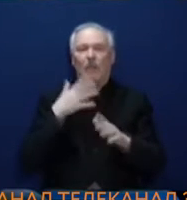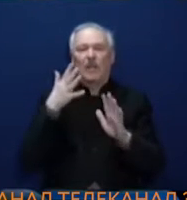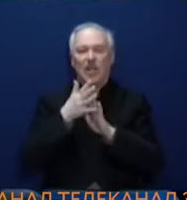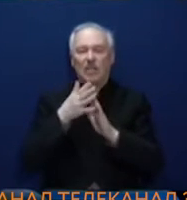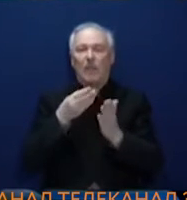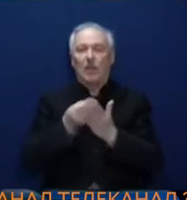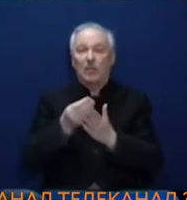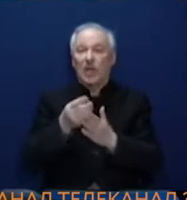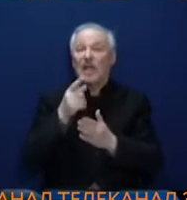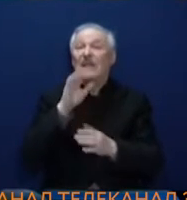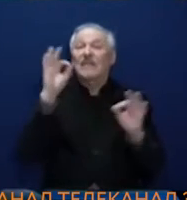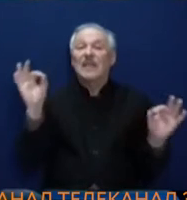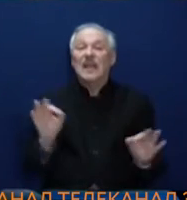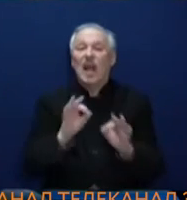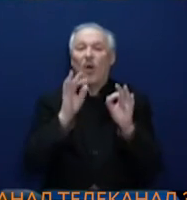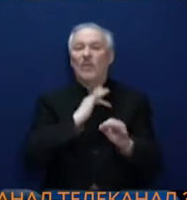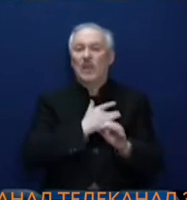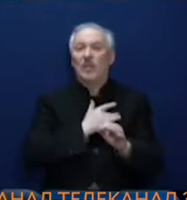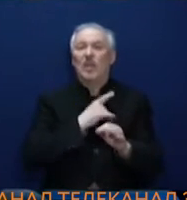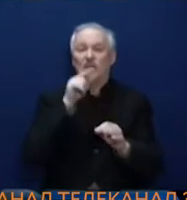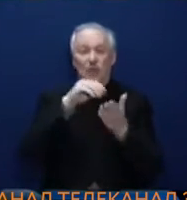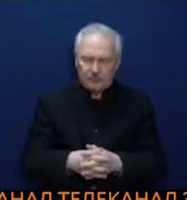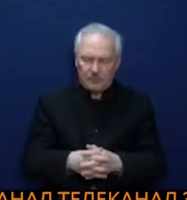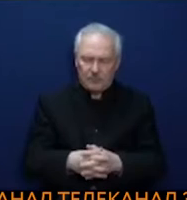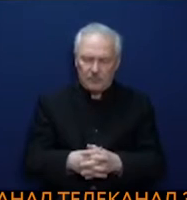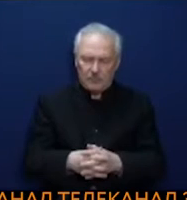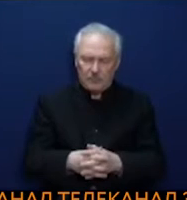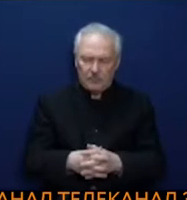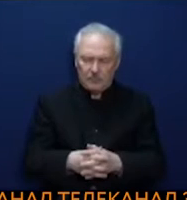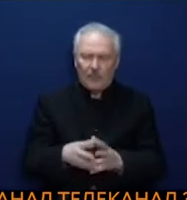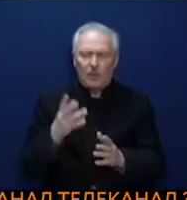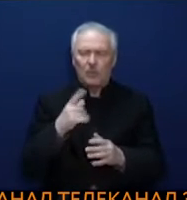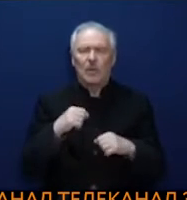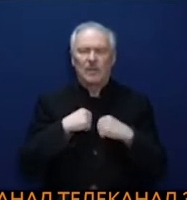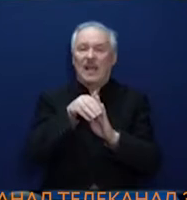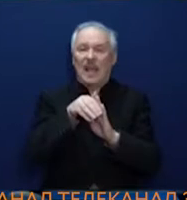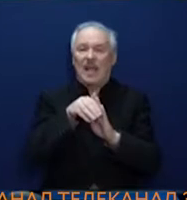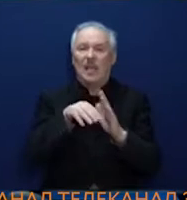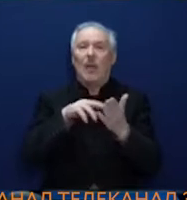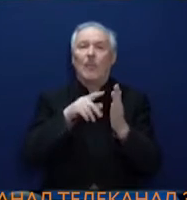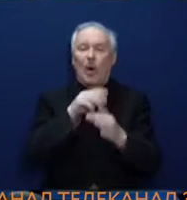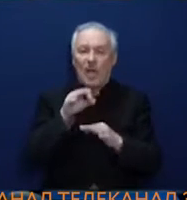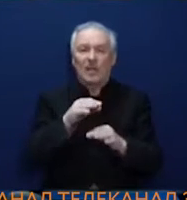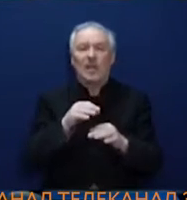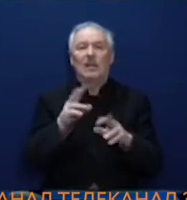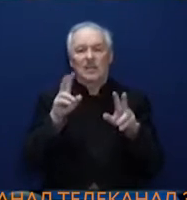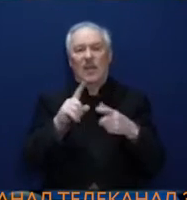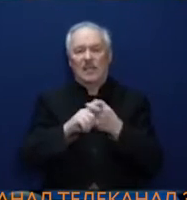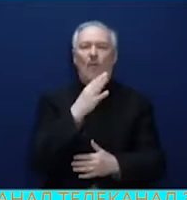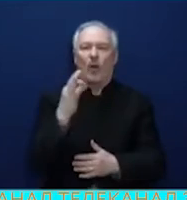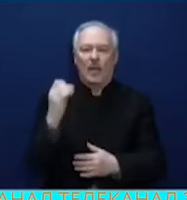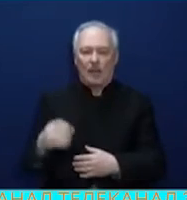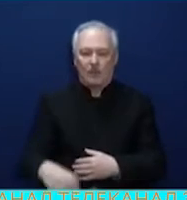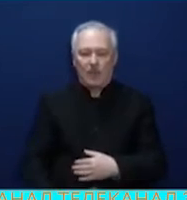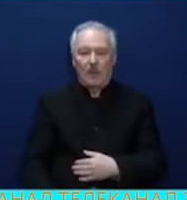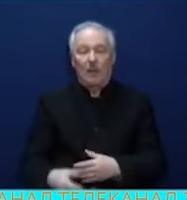сомнений, что все, что там начислено, соответствует тому, что ты потребляешь. В конце выступления Андрей Воробьев обратился к собравшимся со словами благодарности.